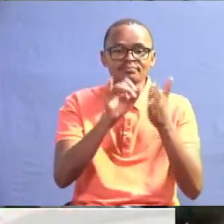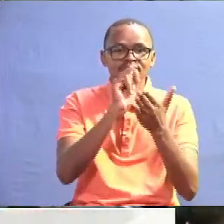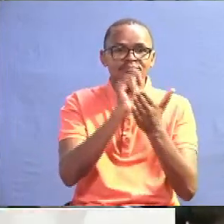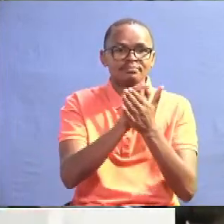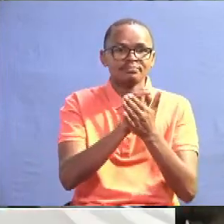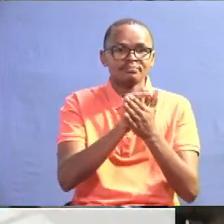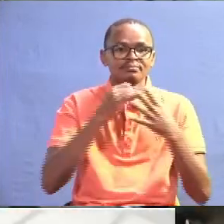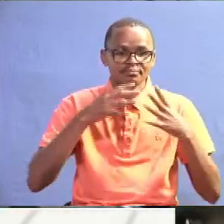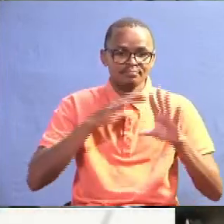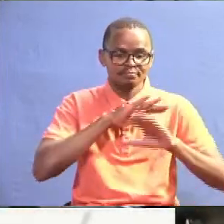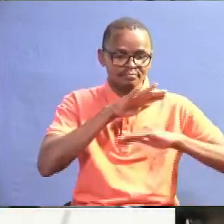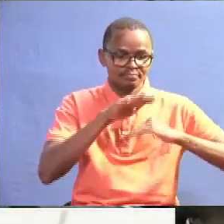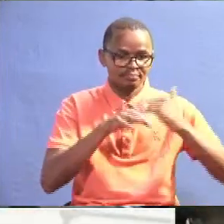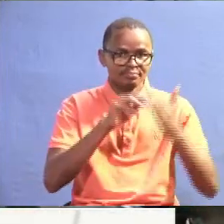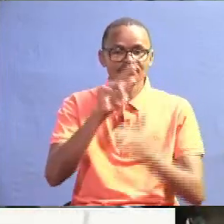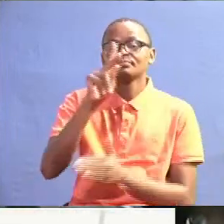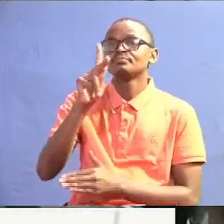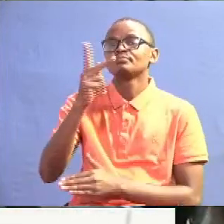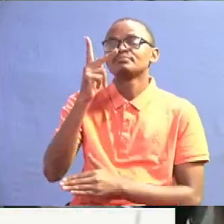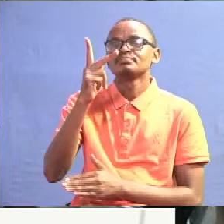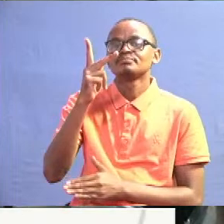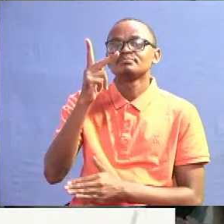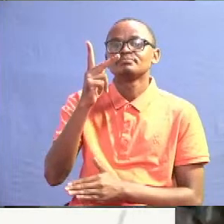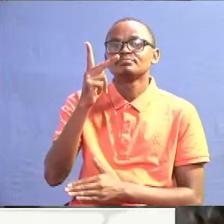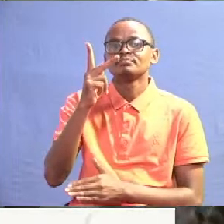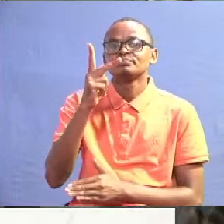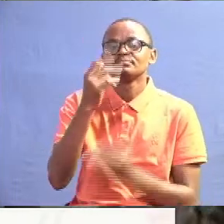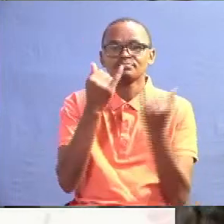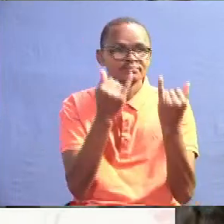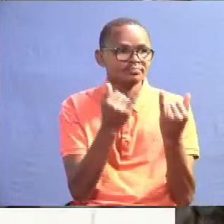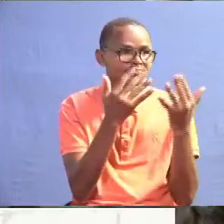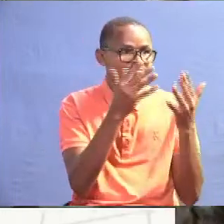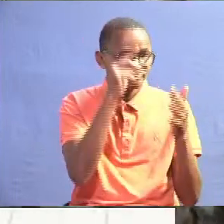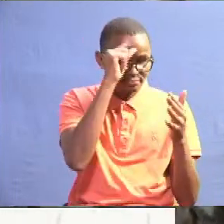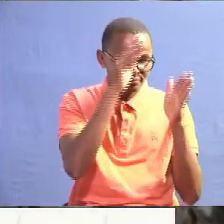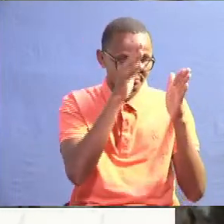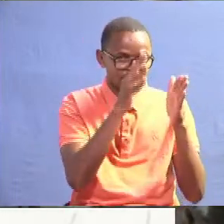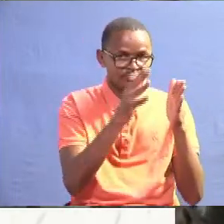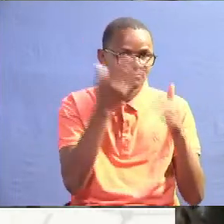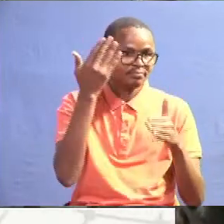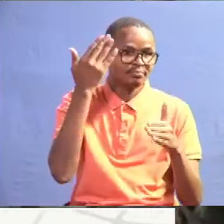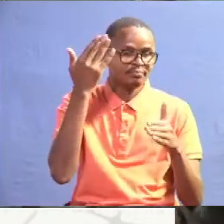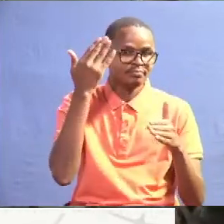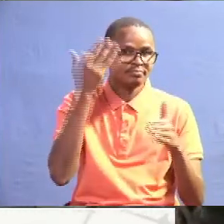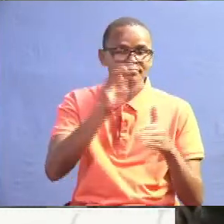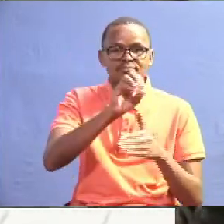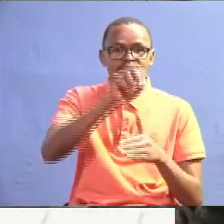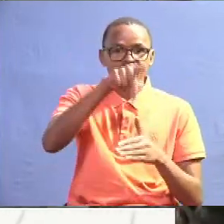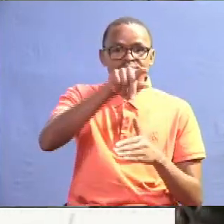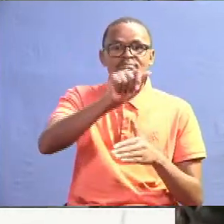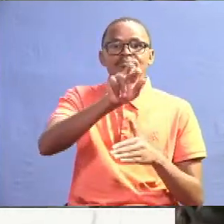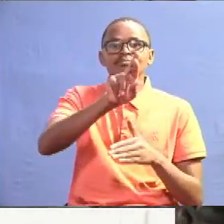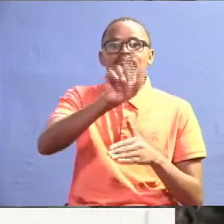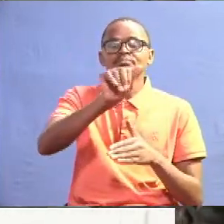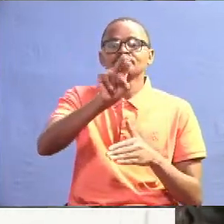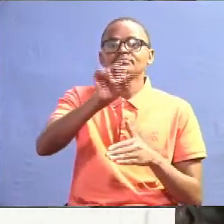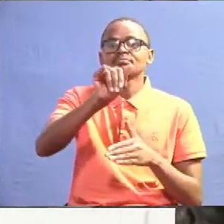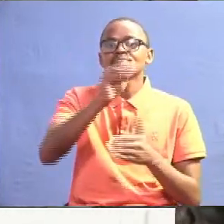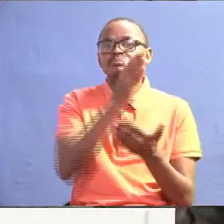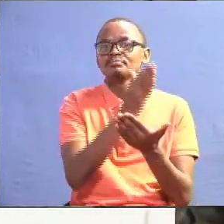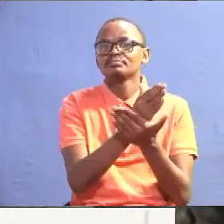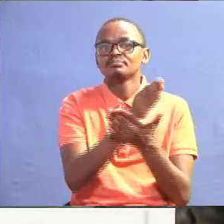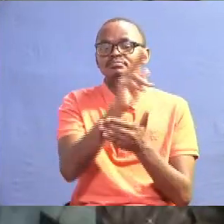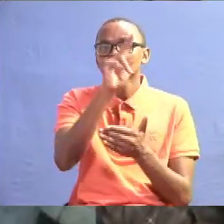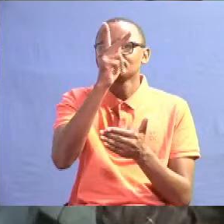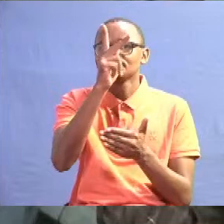imeleta Wakenya wote pamoja. Si sasa huyu gavana wenu wa zamani Bwana Oparanya ni waziri katika serikali ya Kenya?